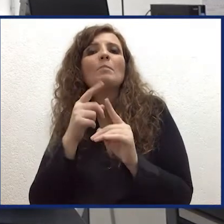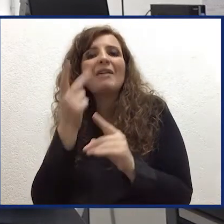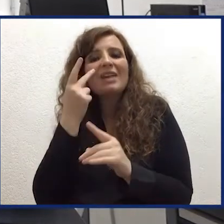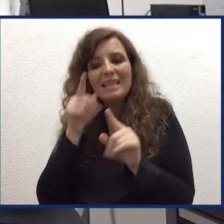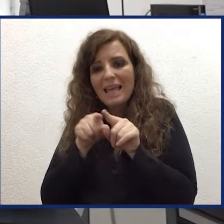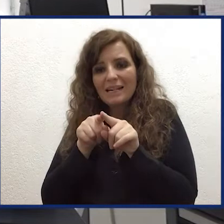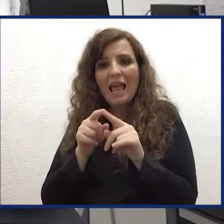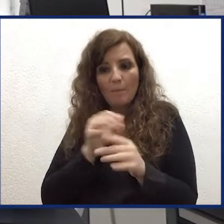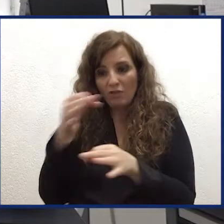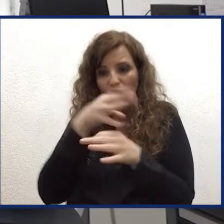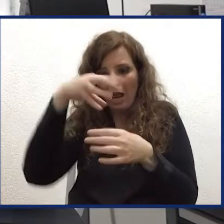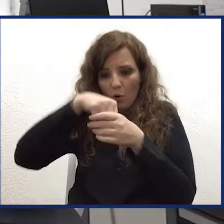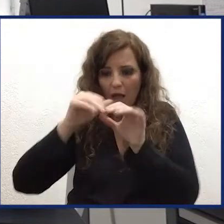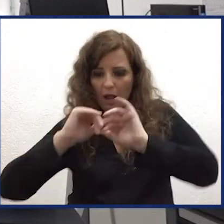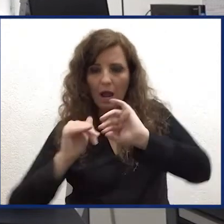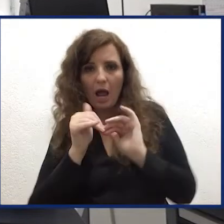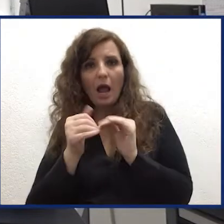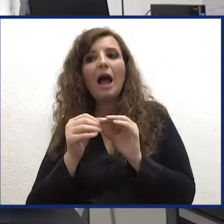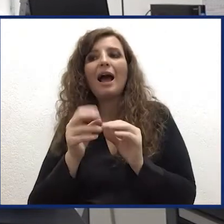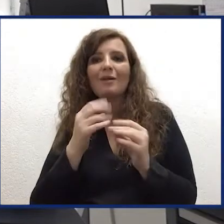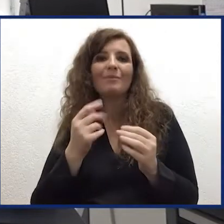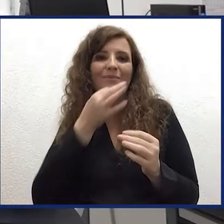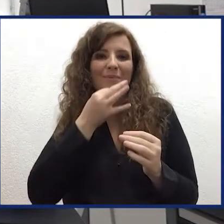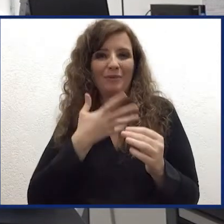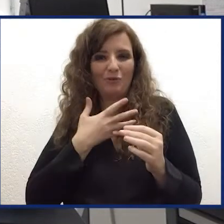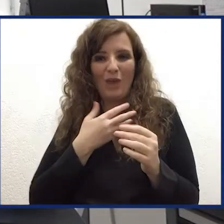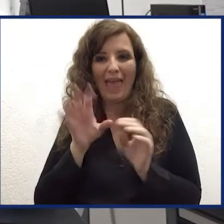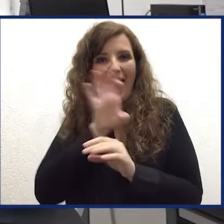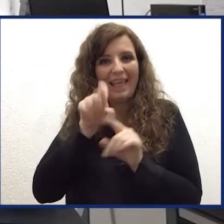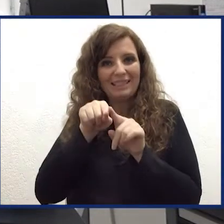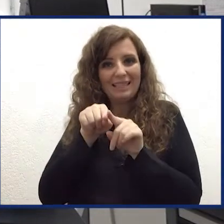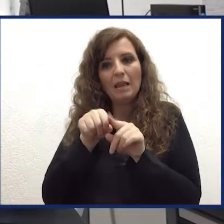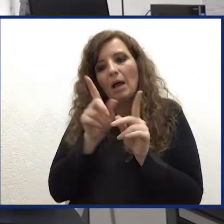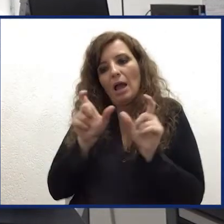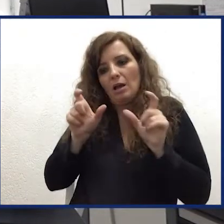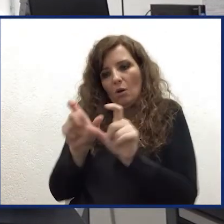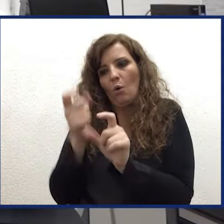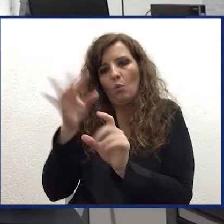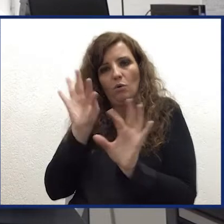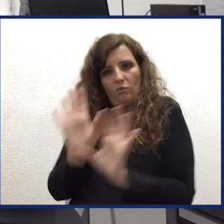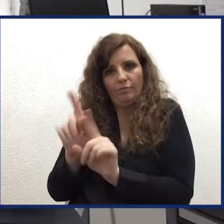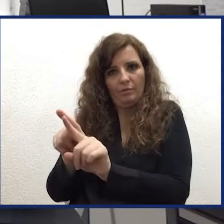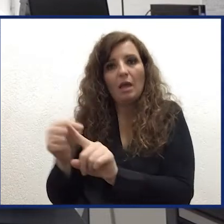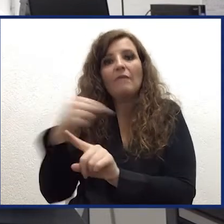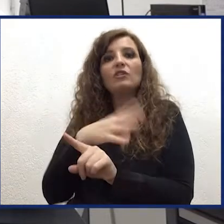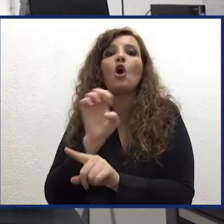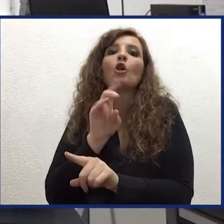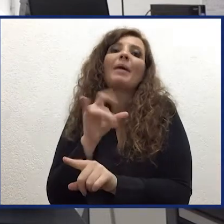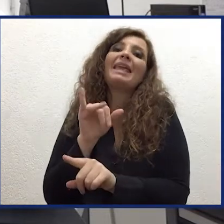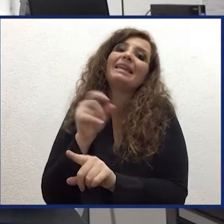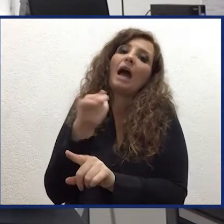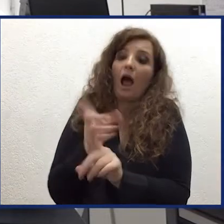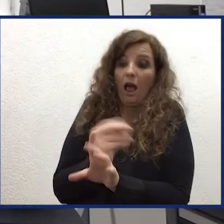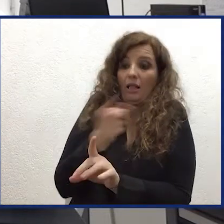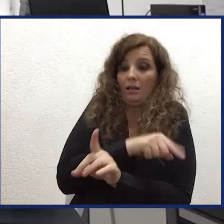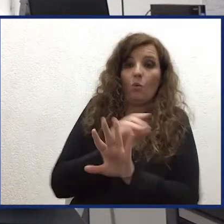la compartimentalizzazione all'interno della cellula, secondo la quale l'enzima è localizzata in un compartimento della cellula, mentre